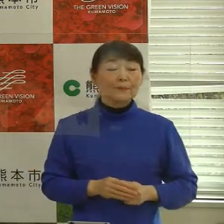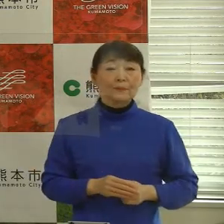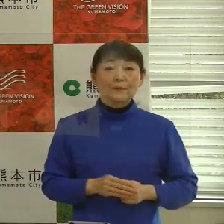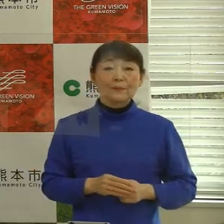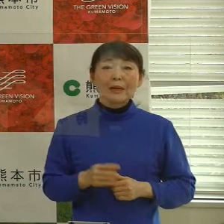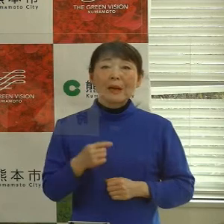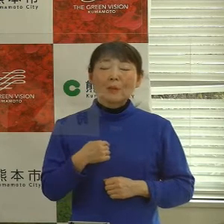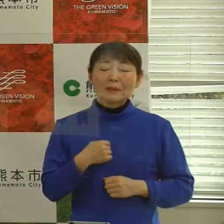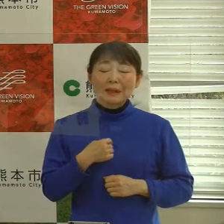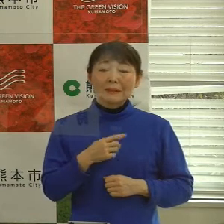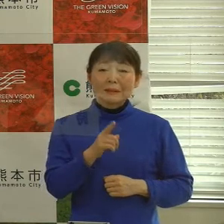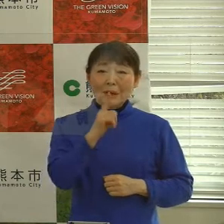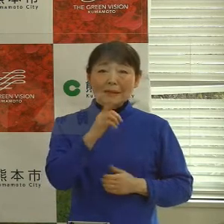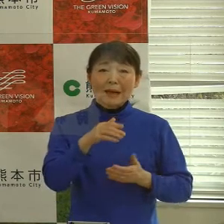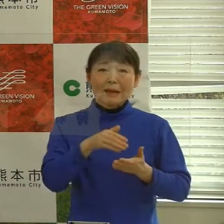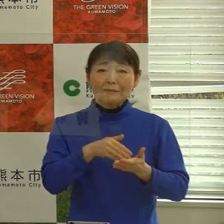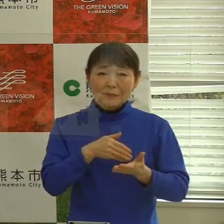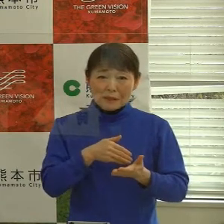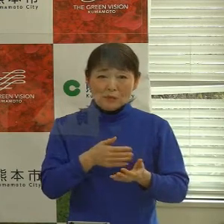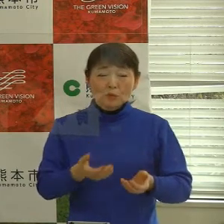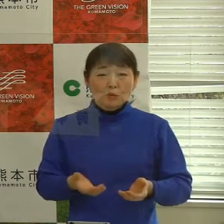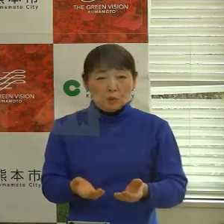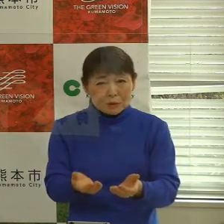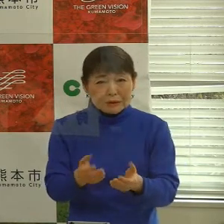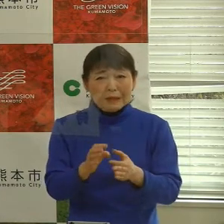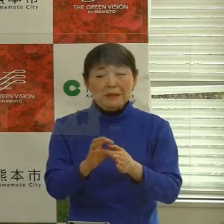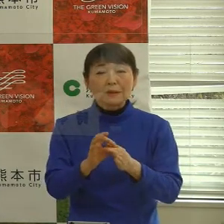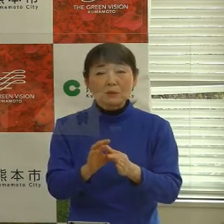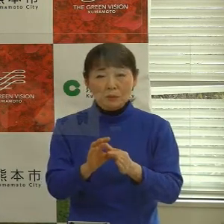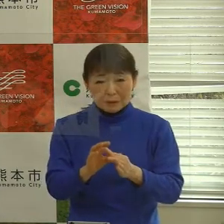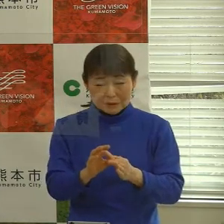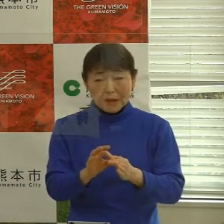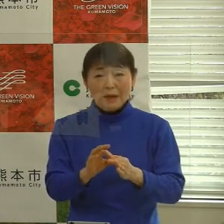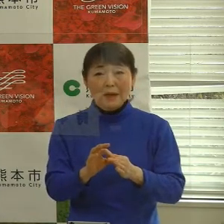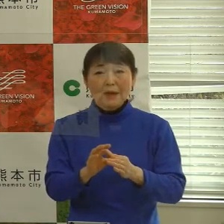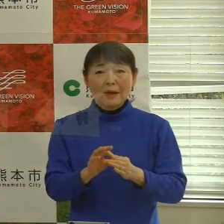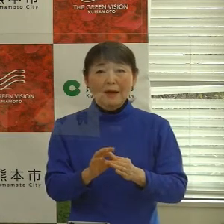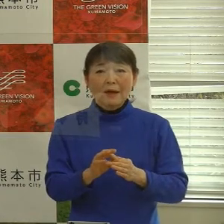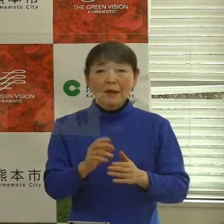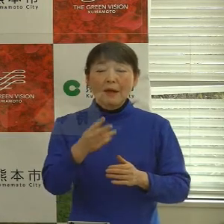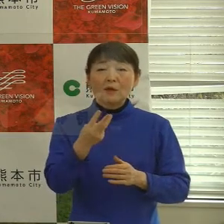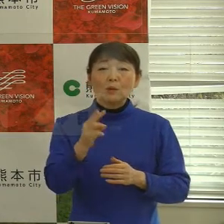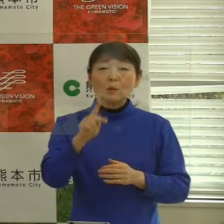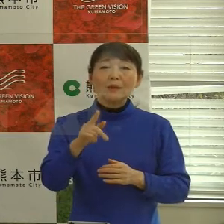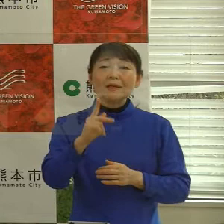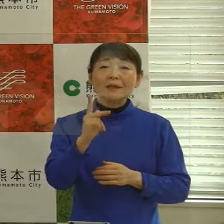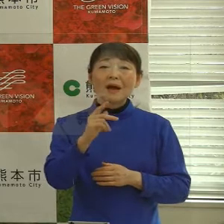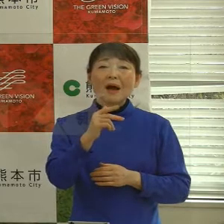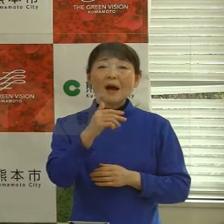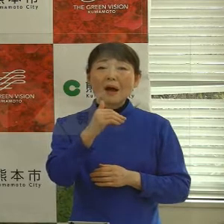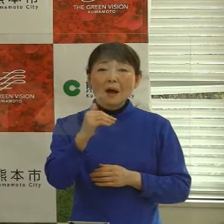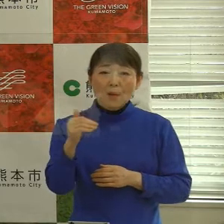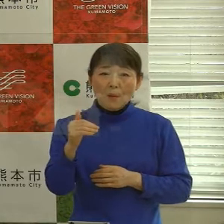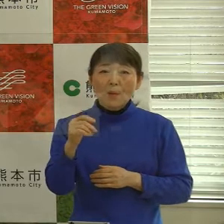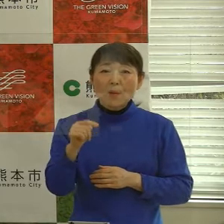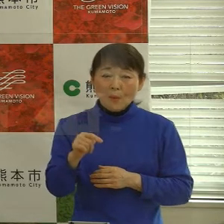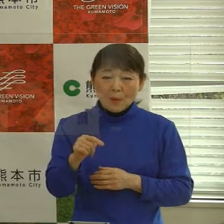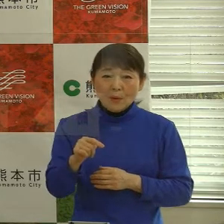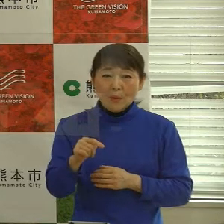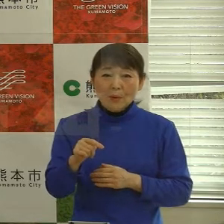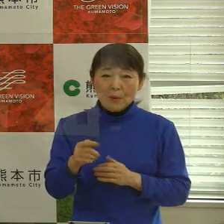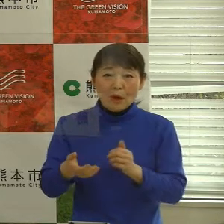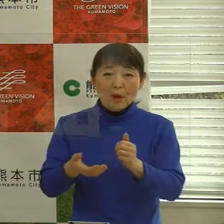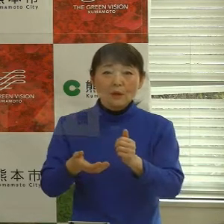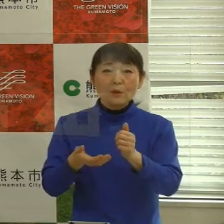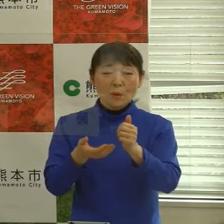私のね、内密出産の検証等々のあり方についてなんですけれども、ゆりかご一覧ですと、養蜂児童対策協議会の